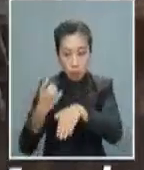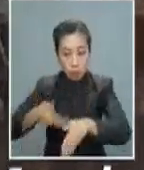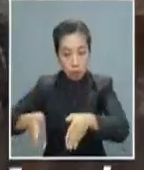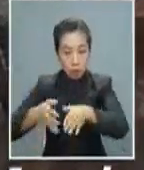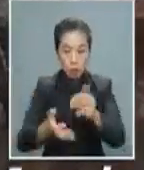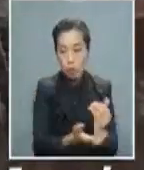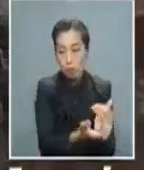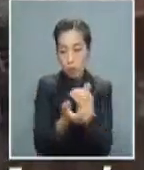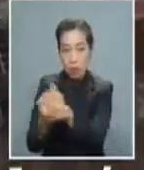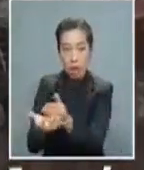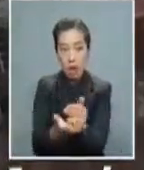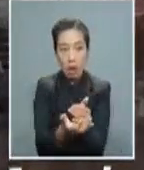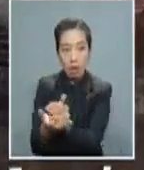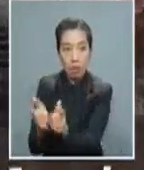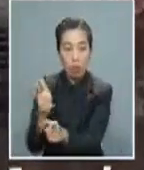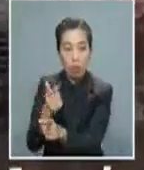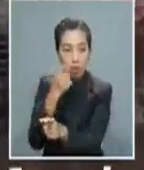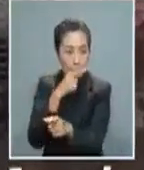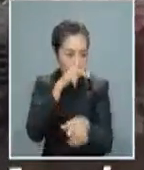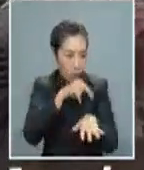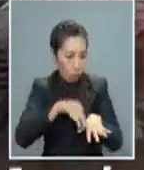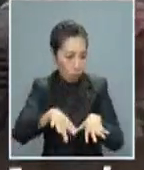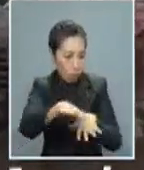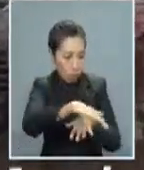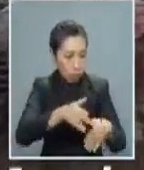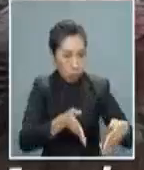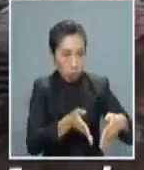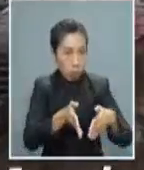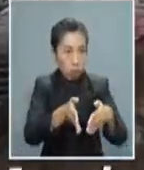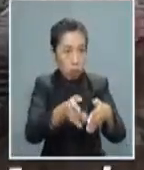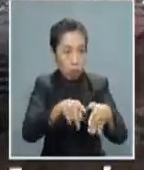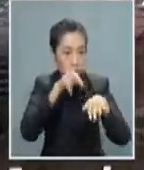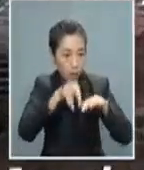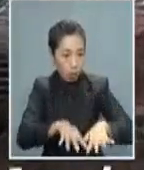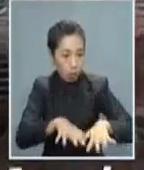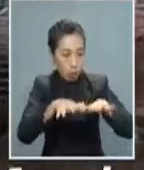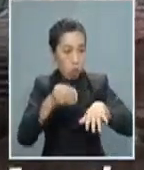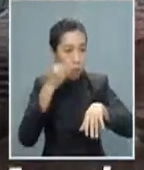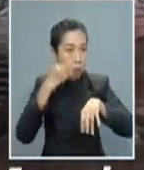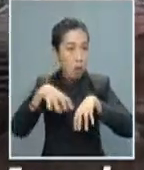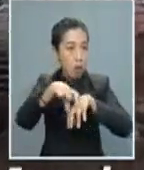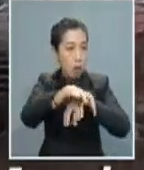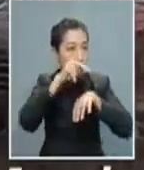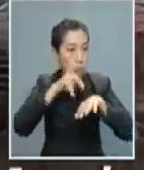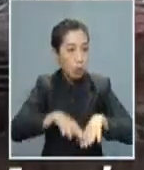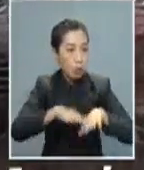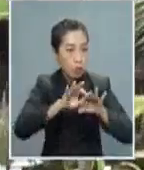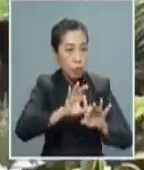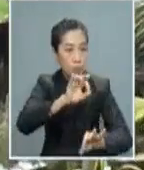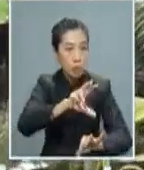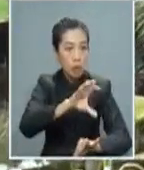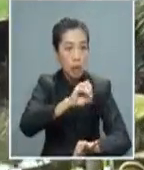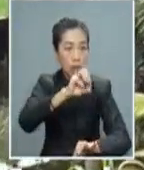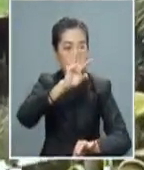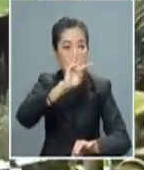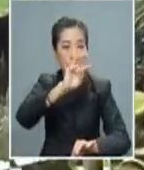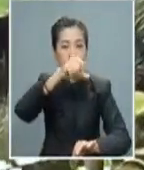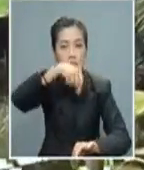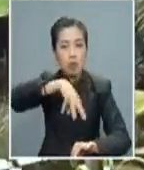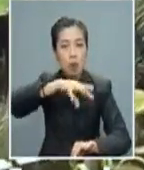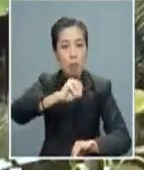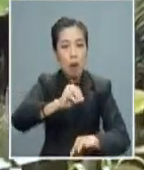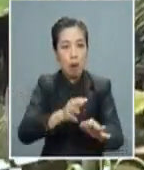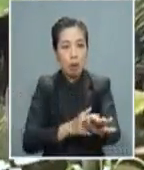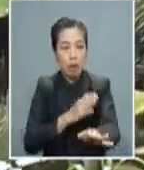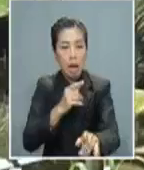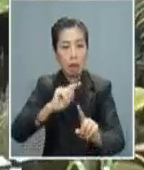วคราวหลังจากที่น้ำในคลองโผงเพงคลองสาขาแม่น้ำเจ้าพระยาเอ่อล้นเข้าท่วมบ้านเรือนสูงกว่า50เซนติเมตรกว่า1เดือนแล้วช